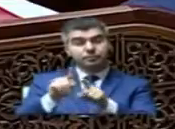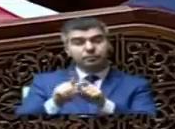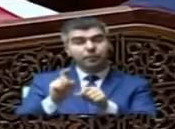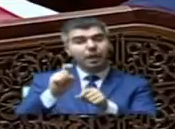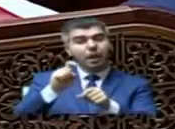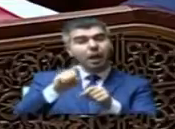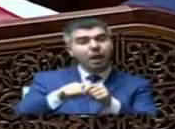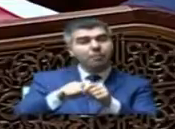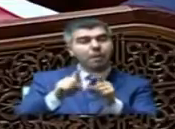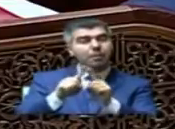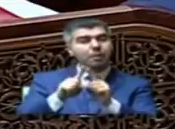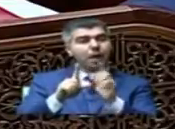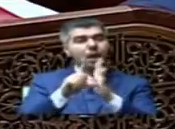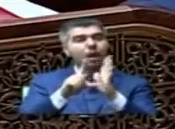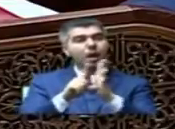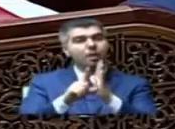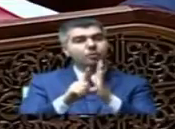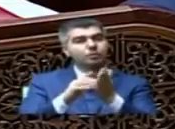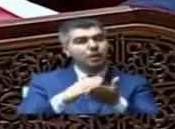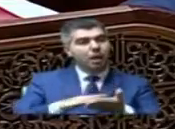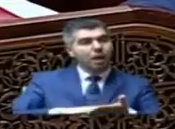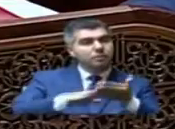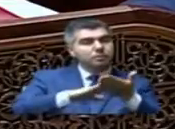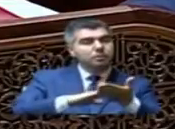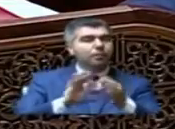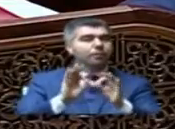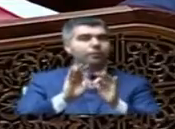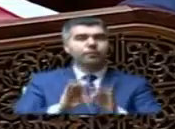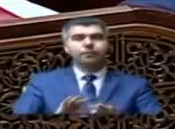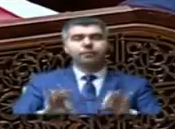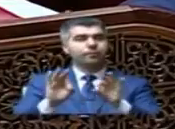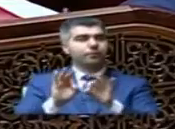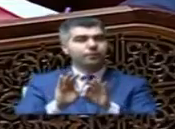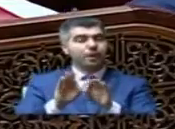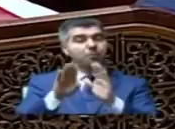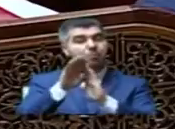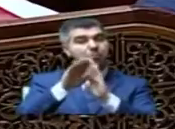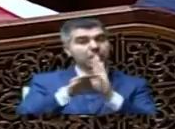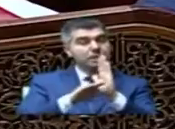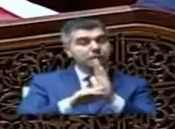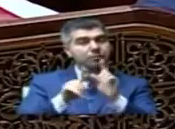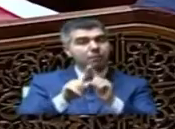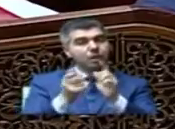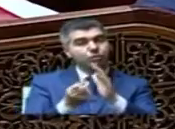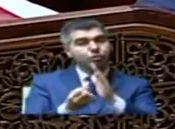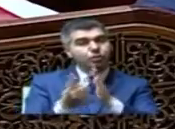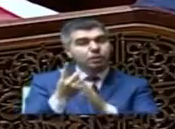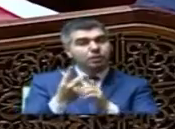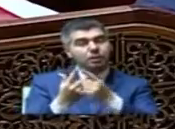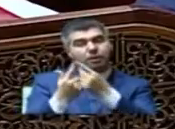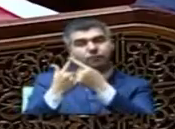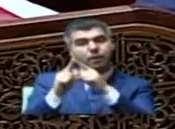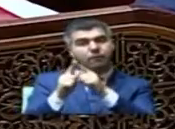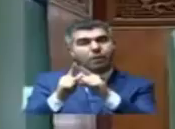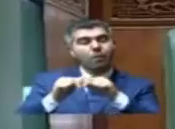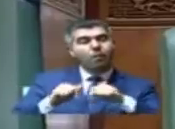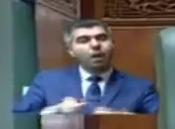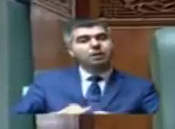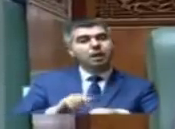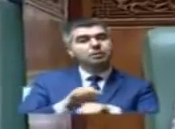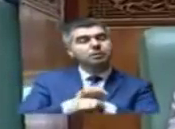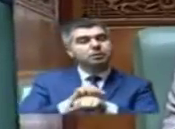النقابية والحقوق النقابية المكفولة دستوريا، فالمكاتب النقابية بمجرد تأسيسها تتعرض